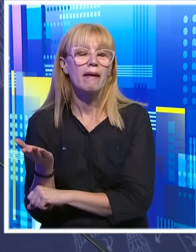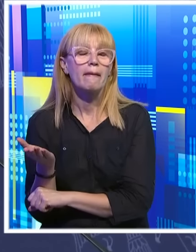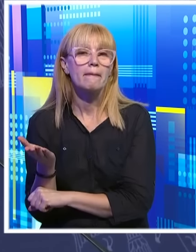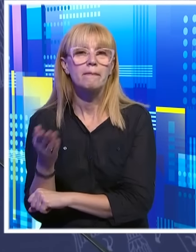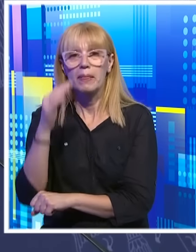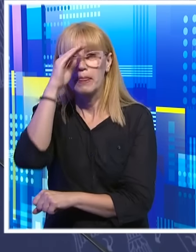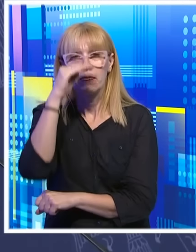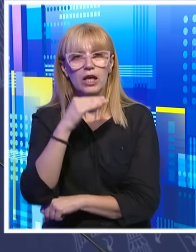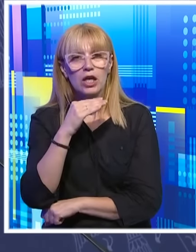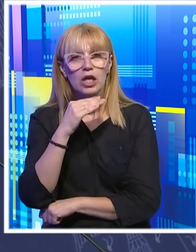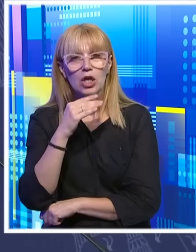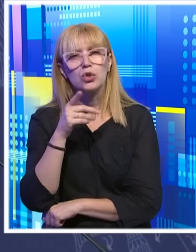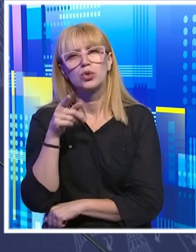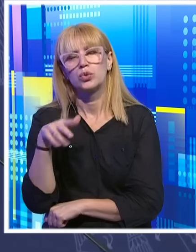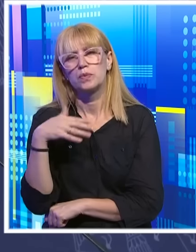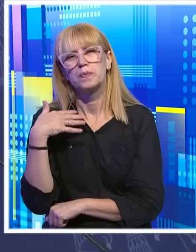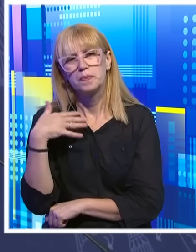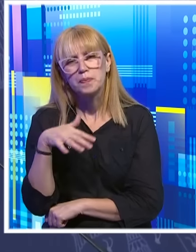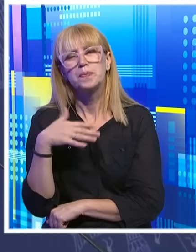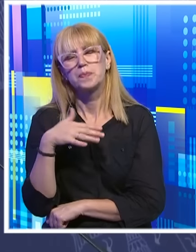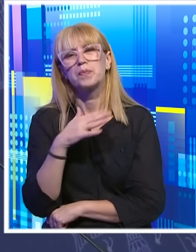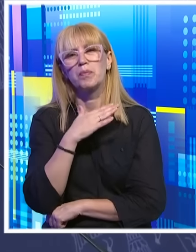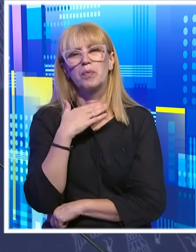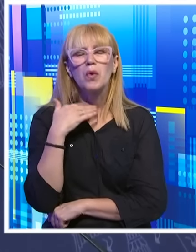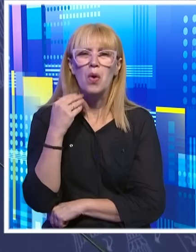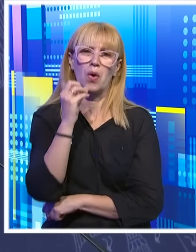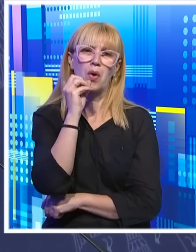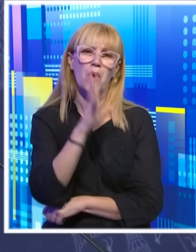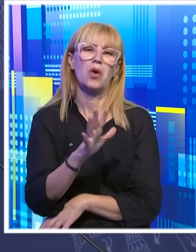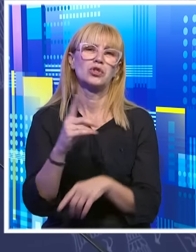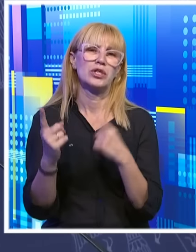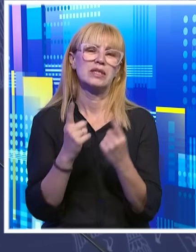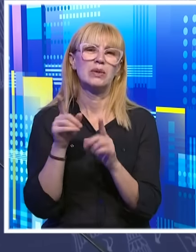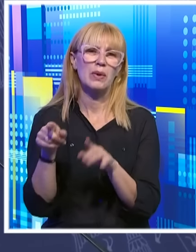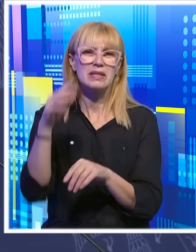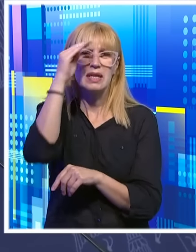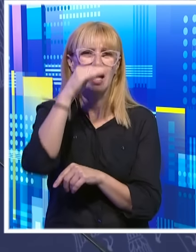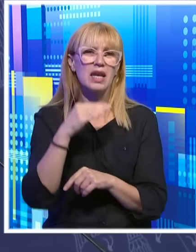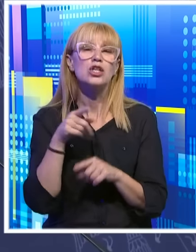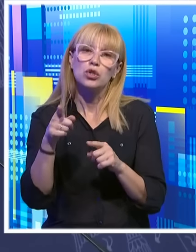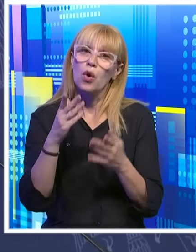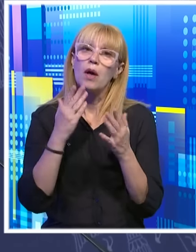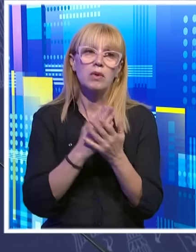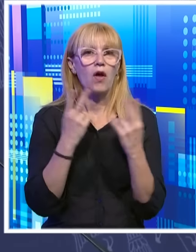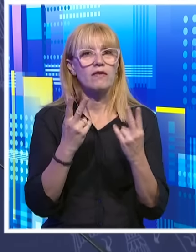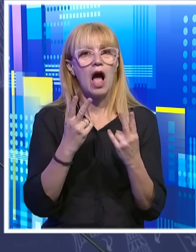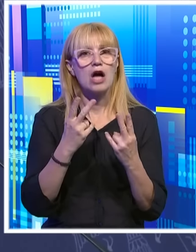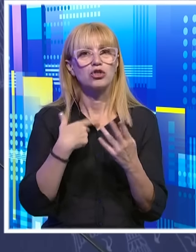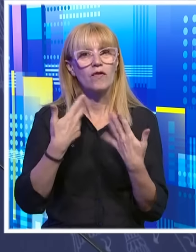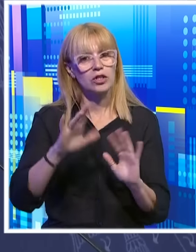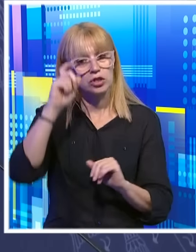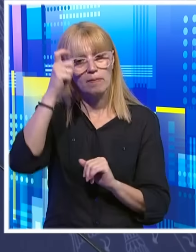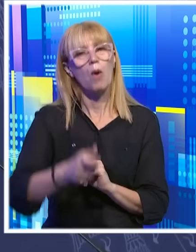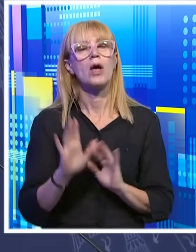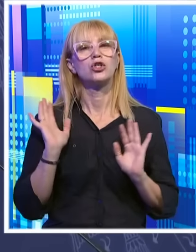u Nišu, koje je u veoma, veoma, veoma lošem stanju i to je bila jedna od važnih obećanja i želim da kažem